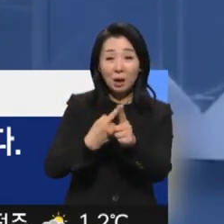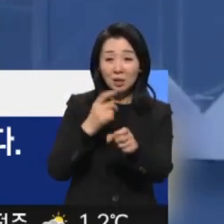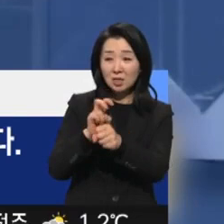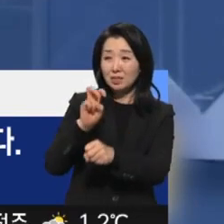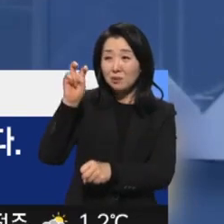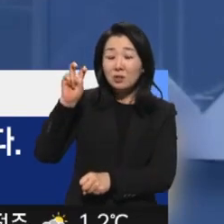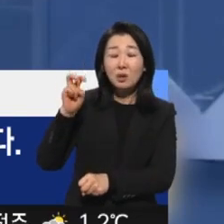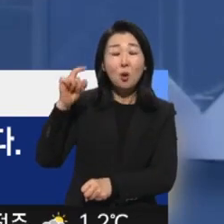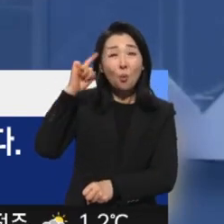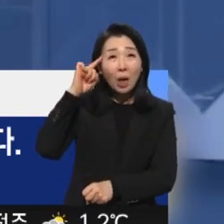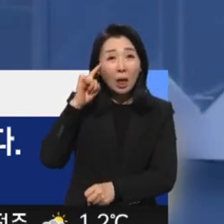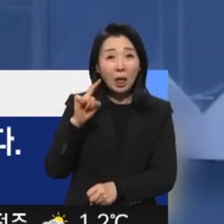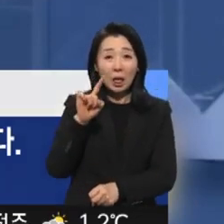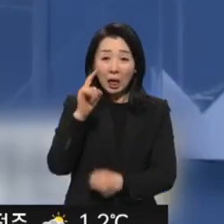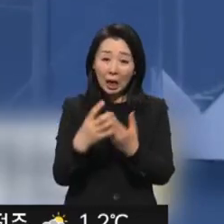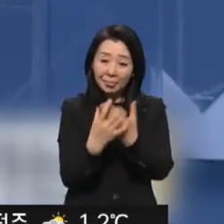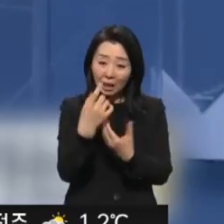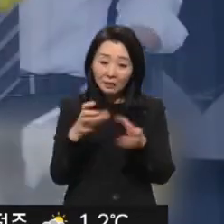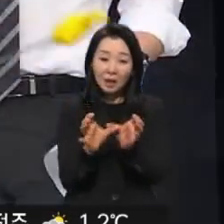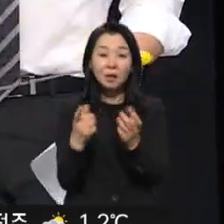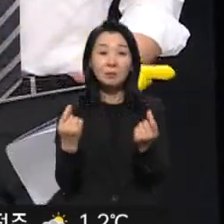도로 한나라당이 되는 거고요.